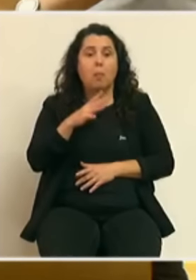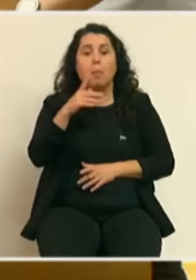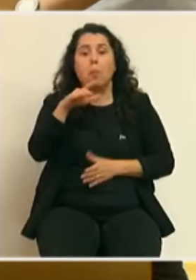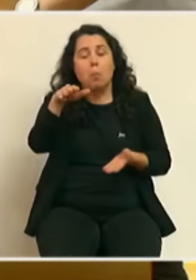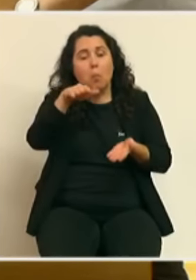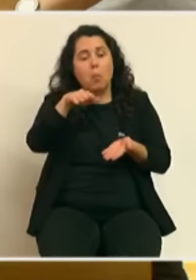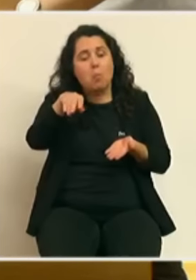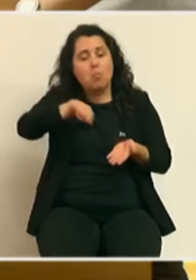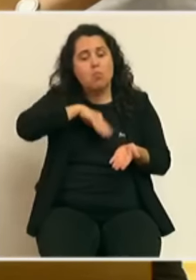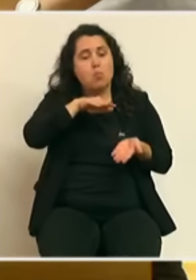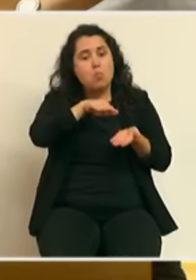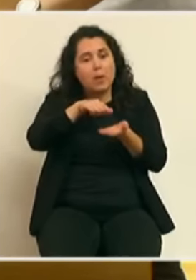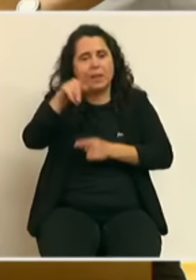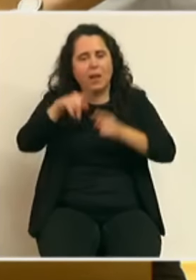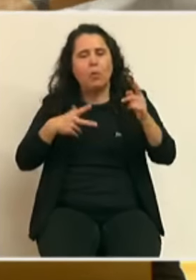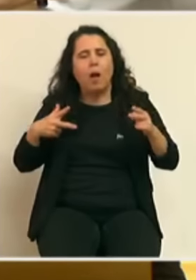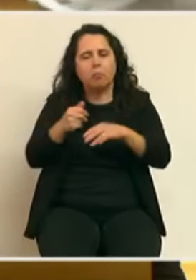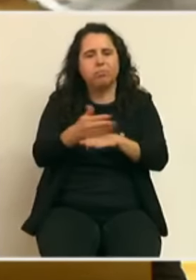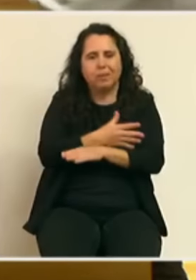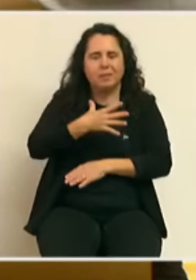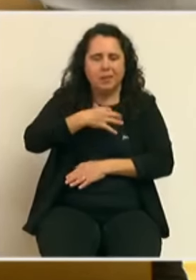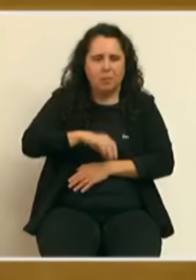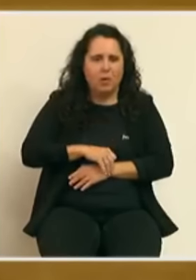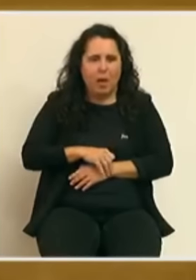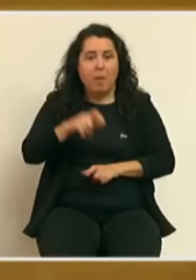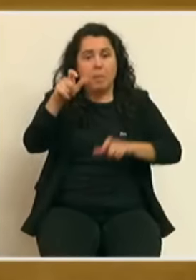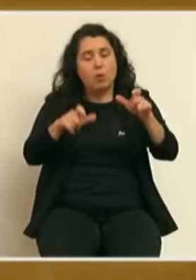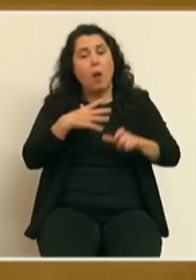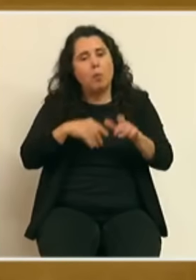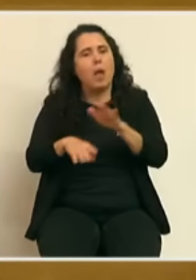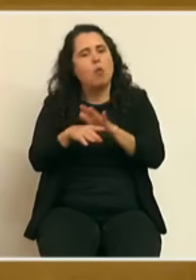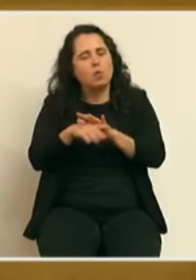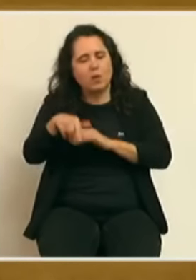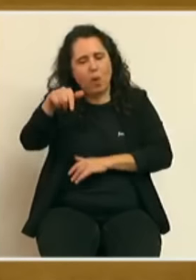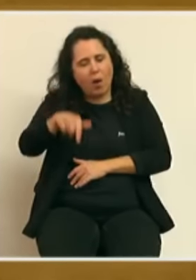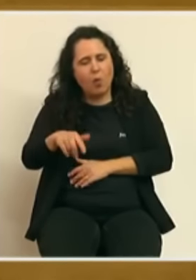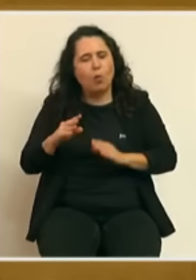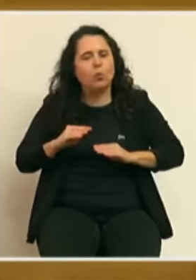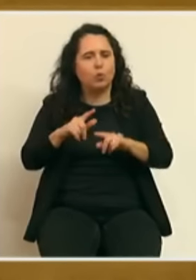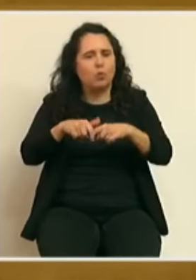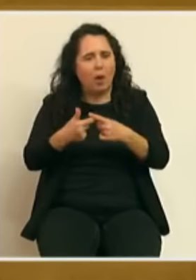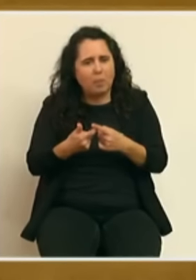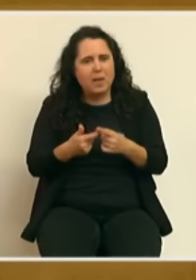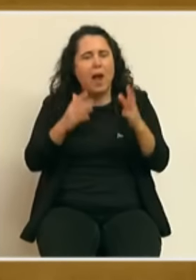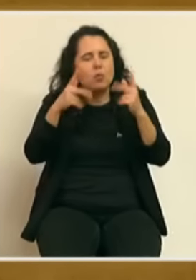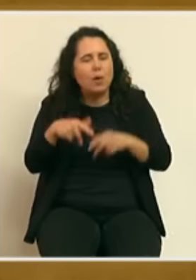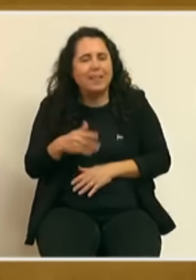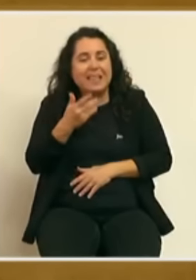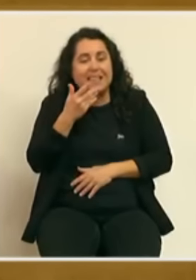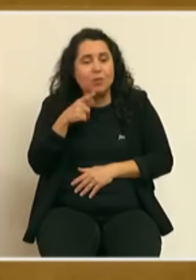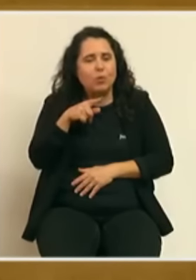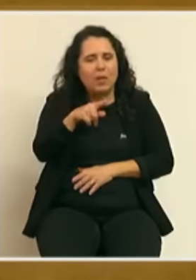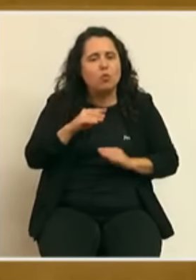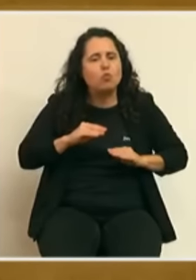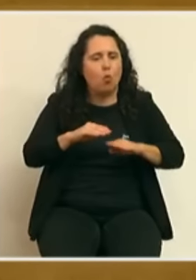morts eren evitables. Quantes d'aquestes persones continuarien avui amb les seues famílies si vostè i el